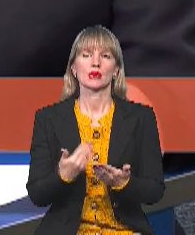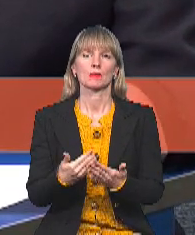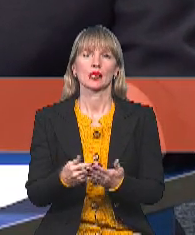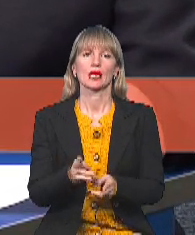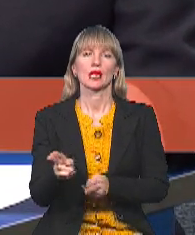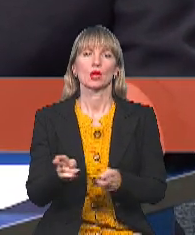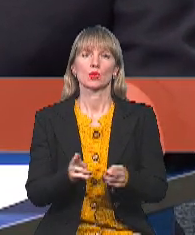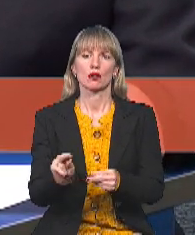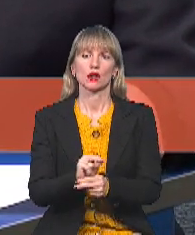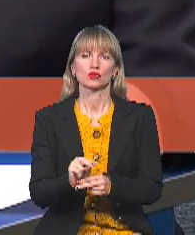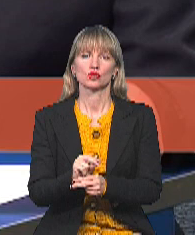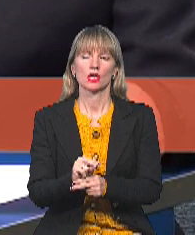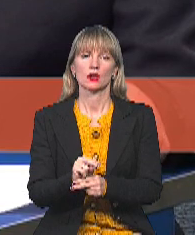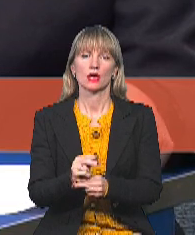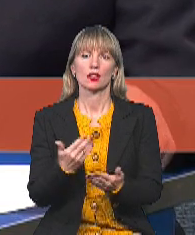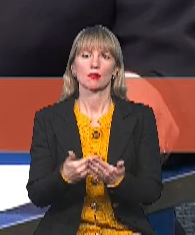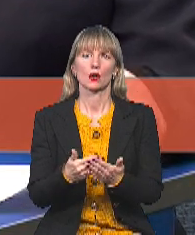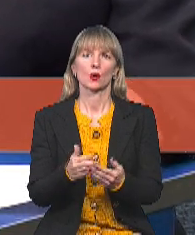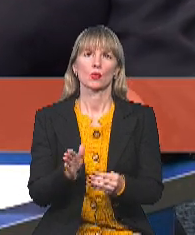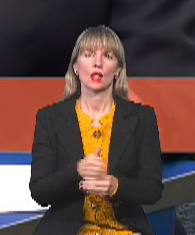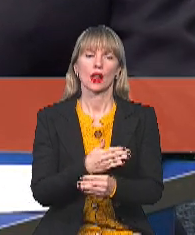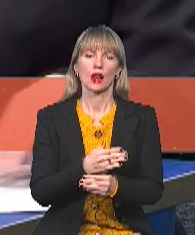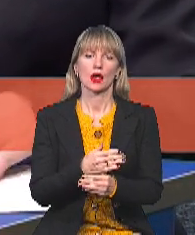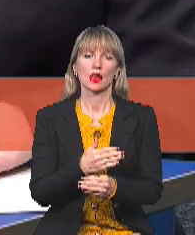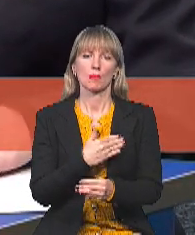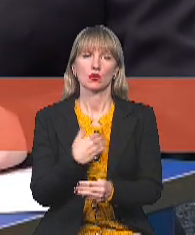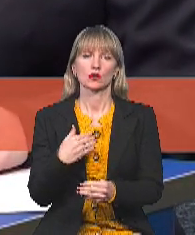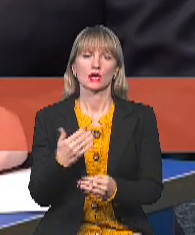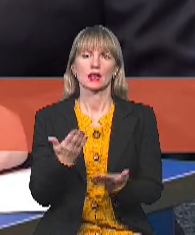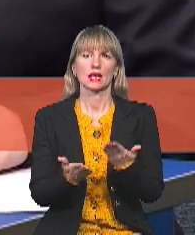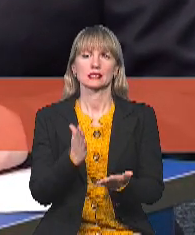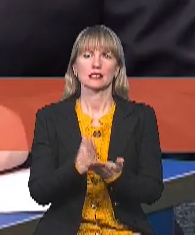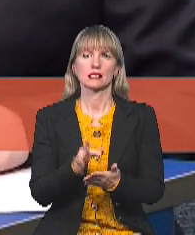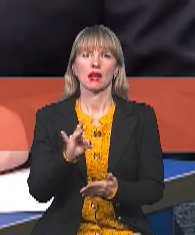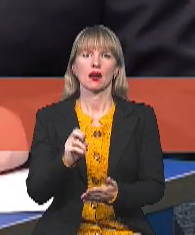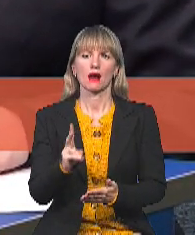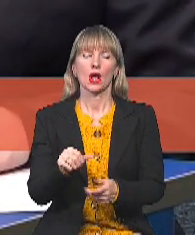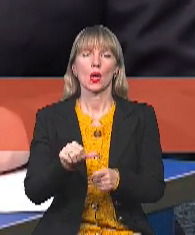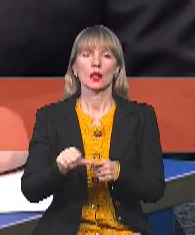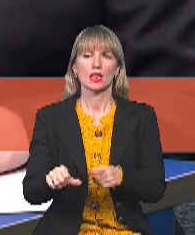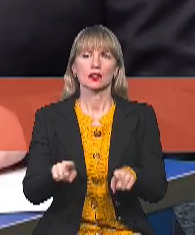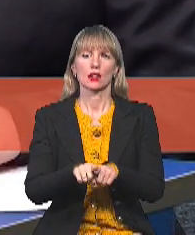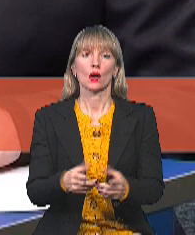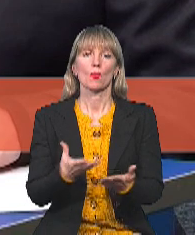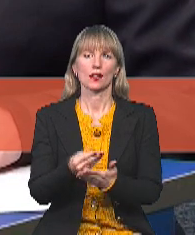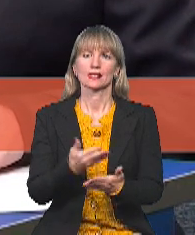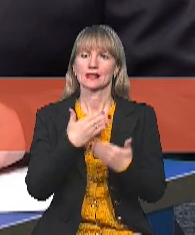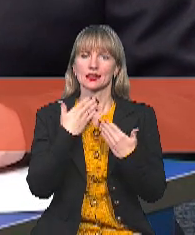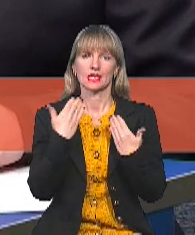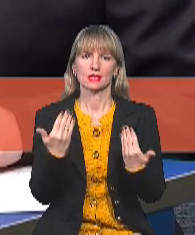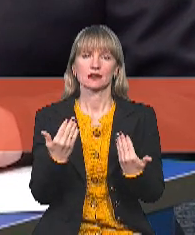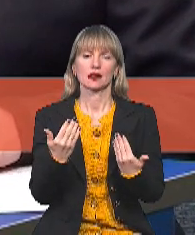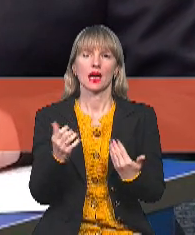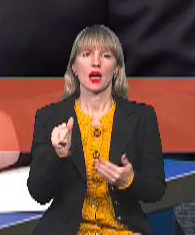например, хирургическое лечение, да, удаление молочной железы по поводу рака. Отдельно такой услуги оплачиваемой нет.